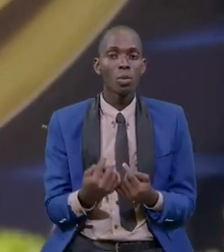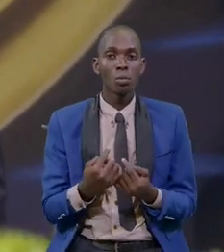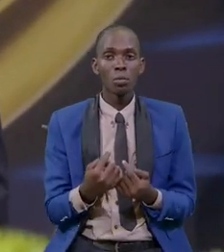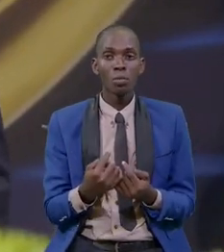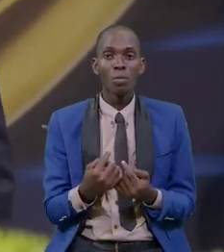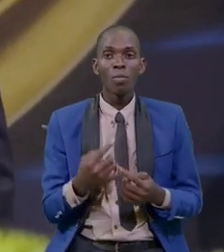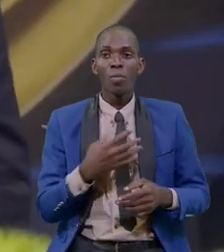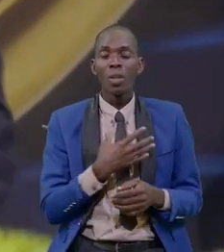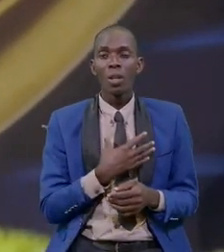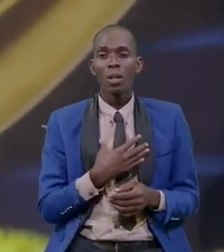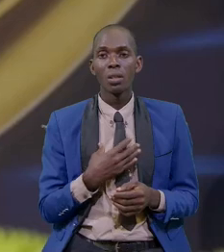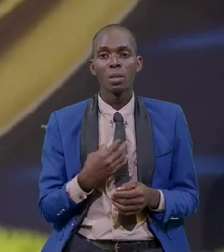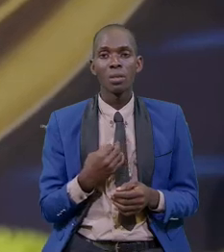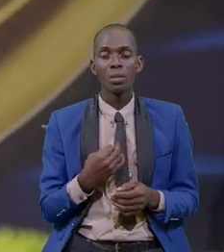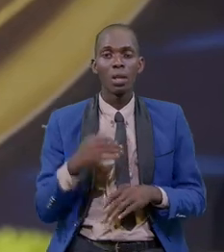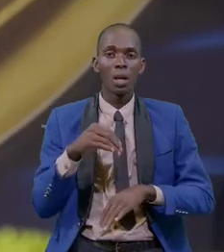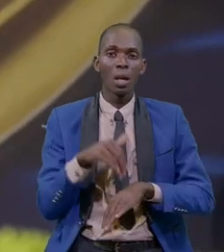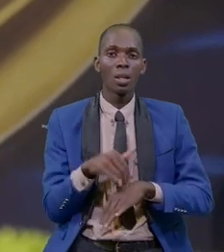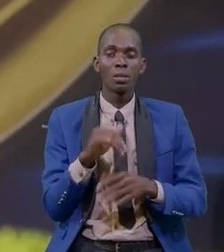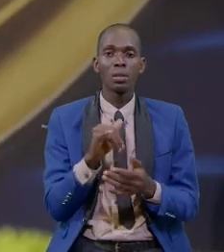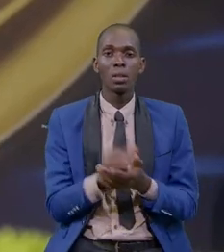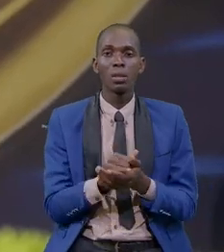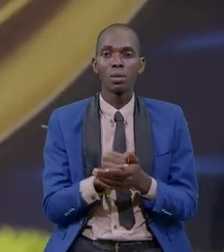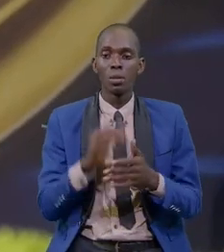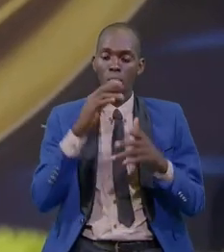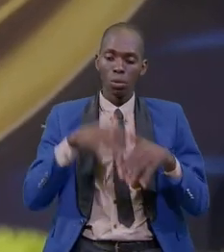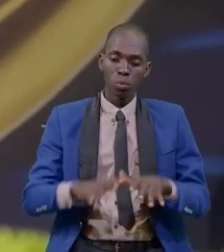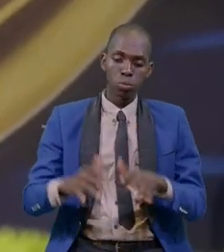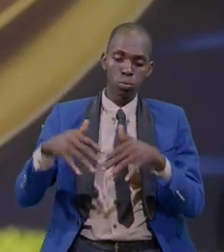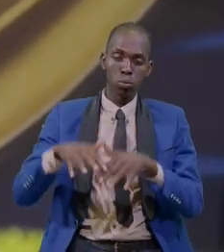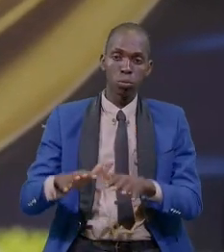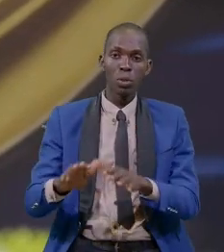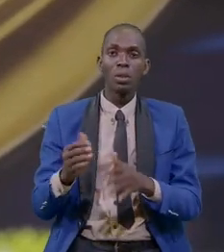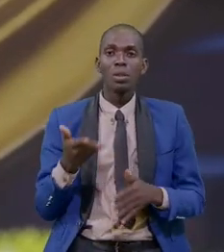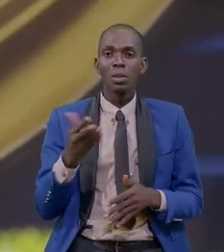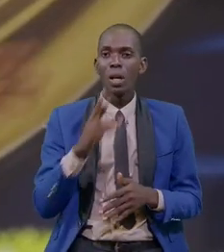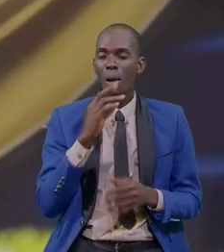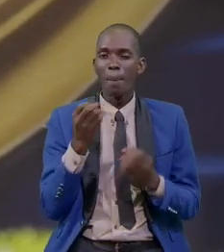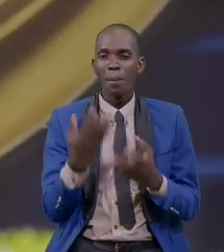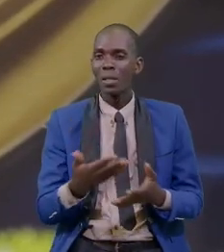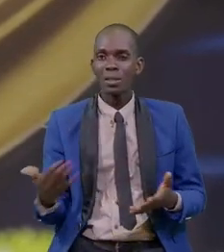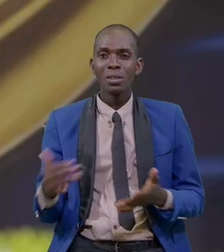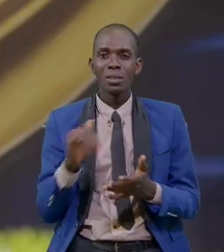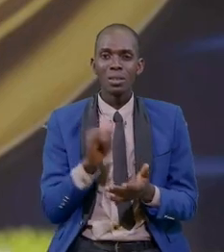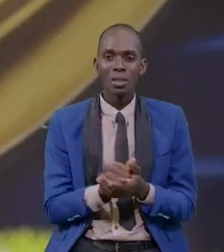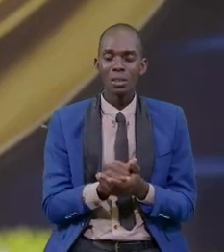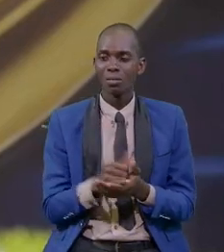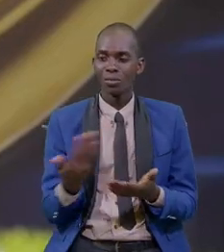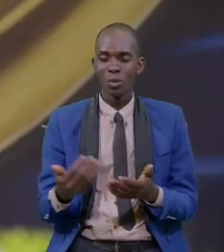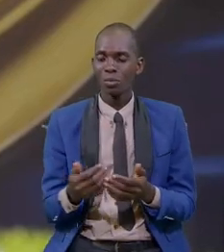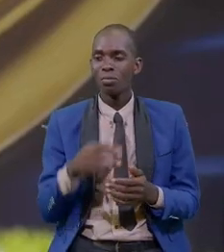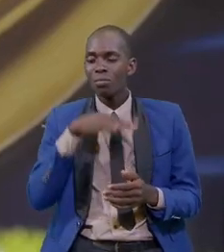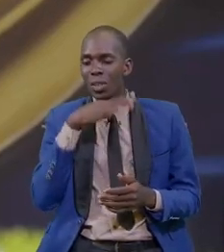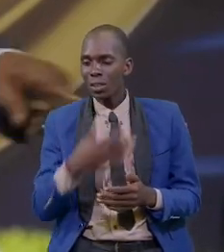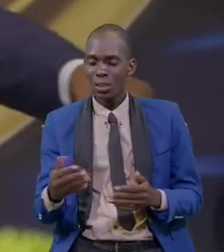mer à cause de tout ce qui a été déversé dans la mer, ils vont jeter le filet et rassembler beaucoup de choses,